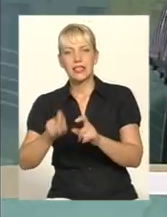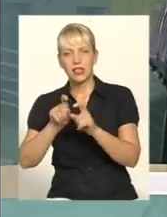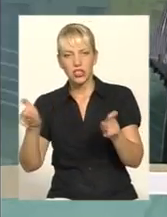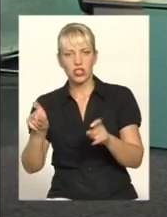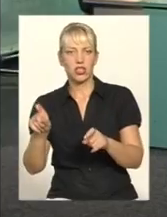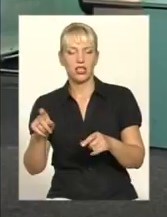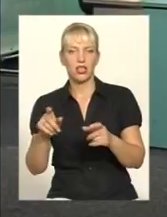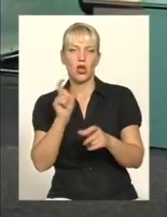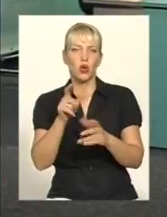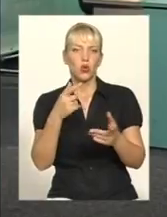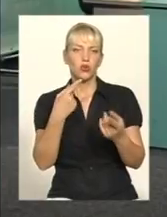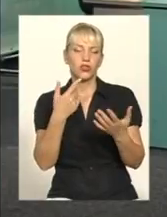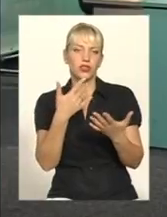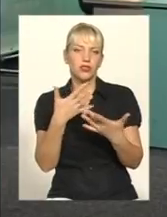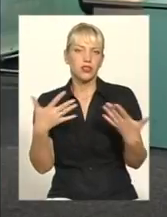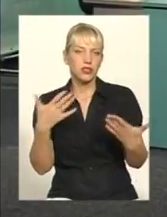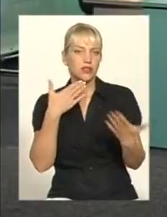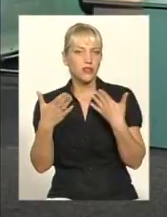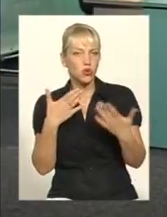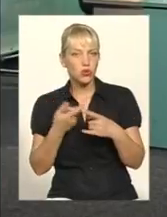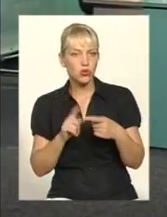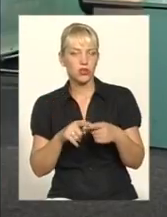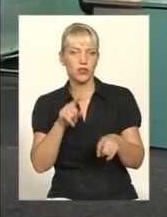до цього по-різному. І в деяких селах